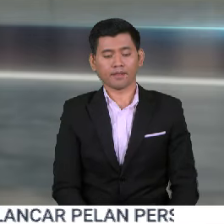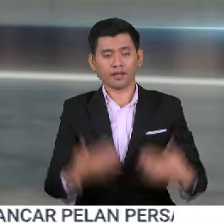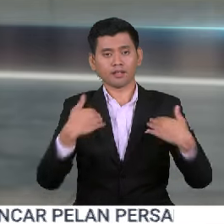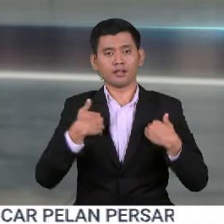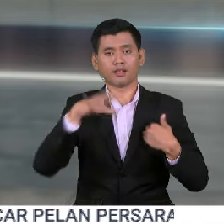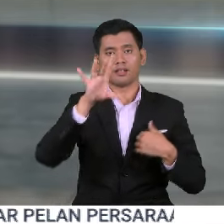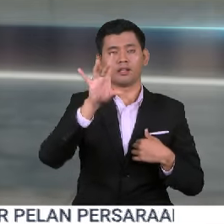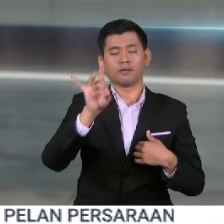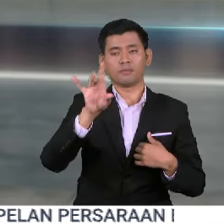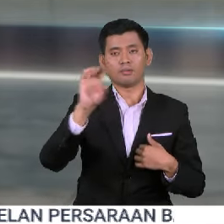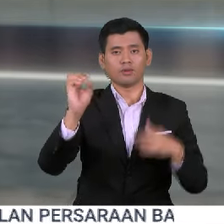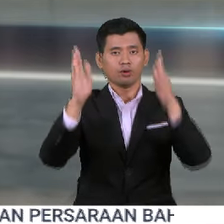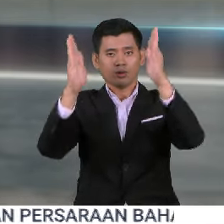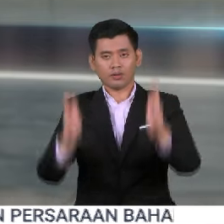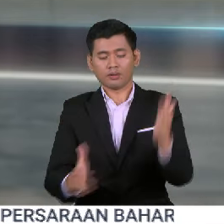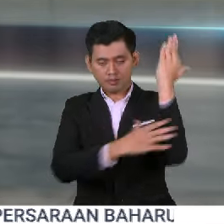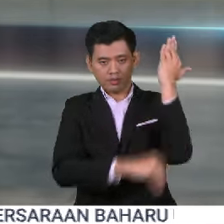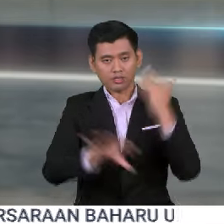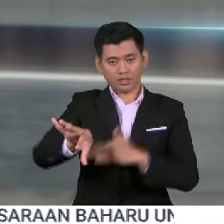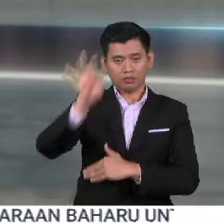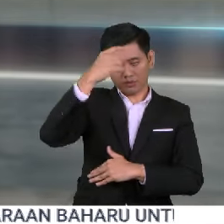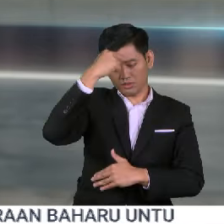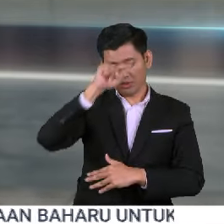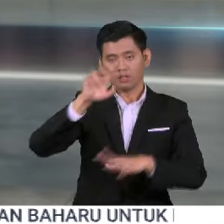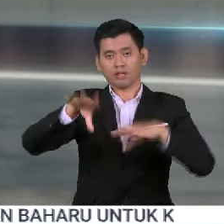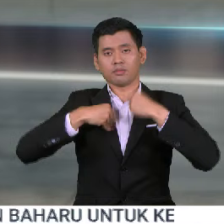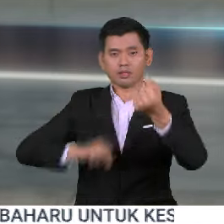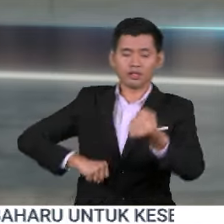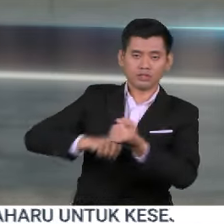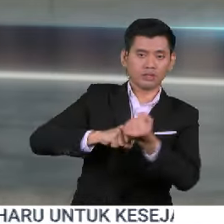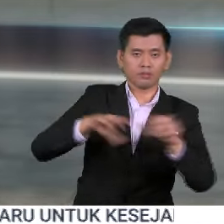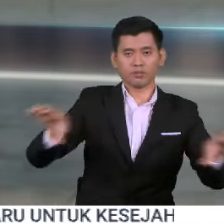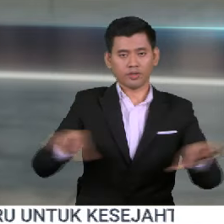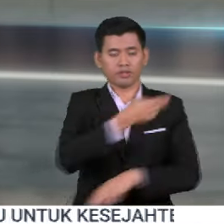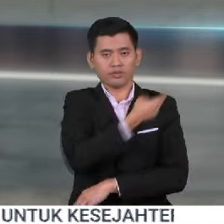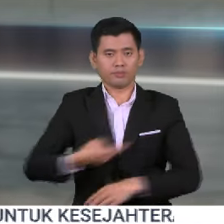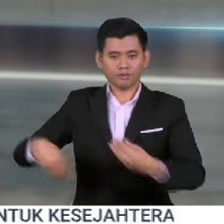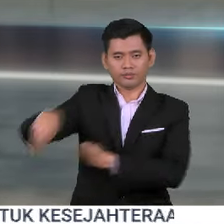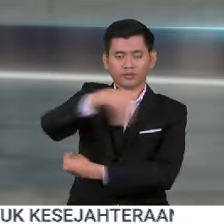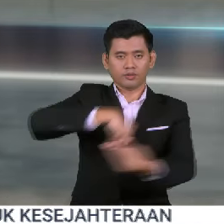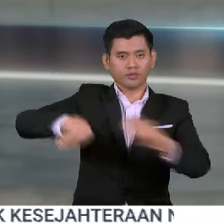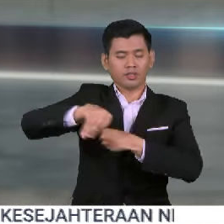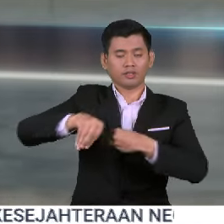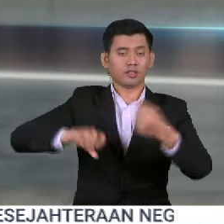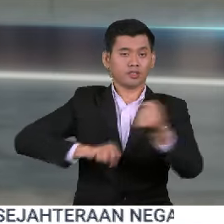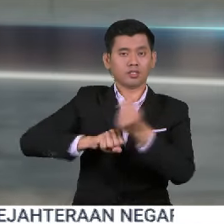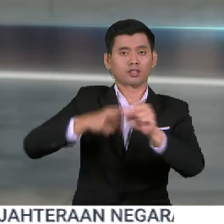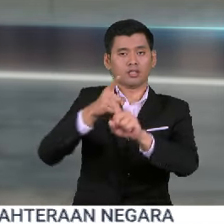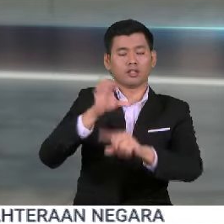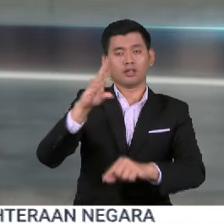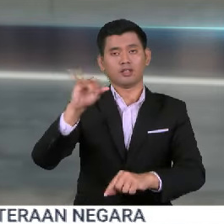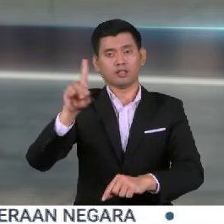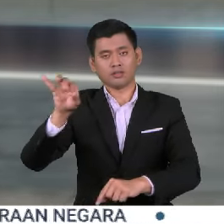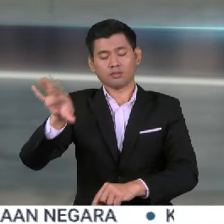Seramai 80 asnaf terpilih di Pahang menerima tajaan menunaikan umrah daripada Andalusia Travel and Tours Yang Berhad dan pemilihan